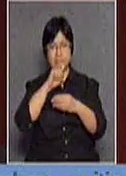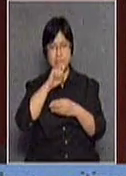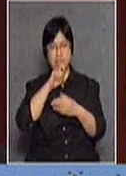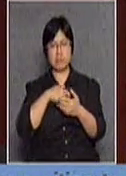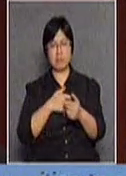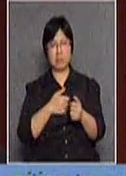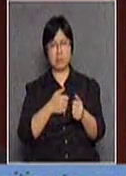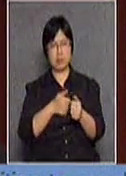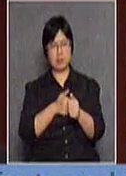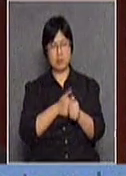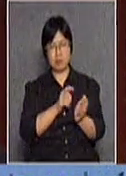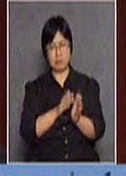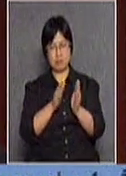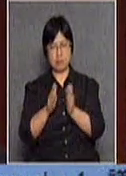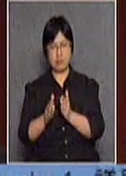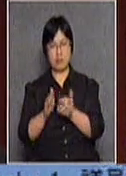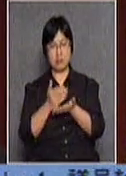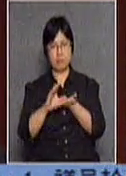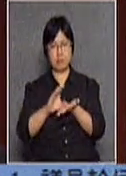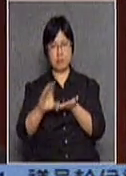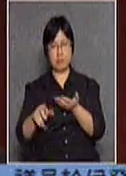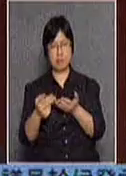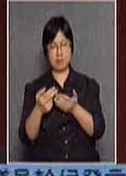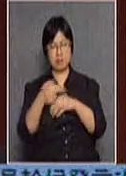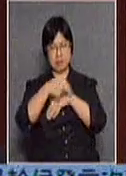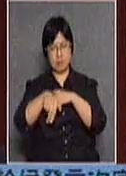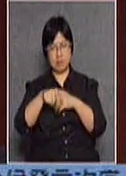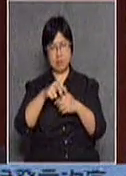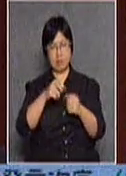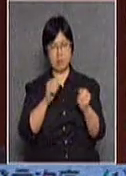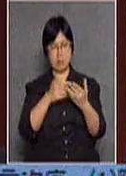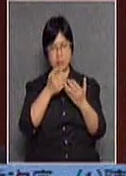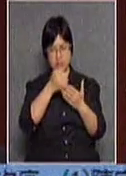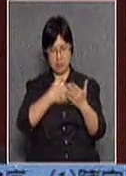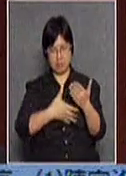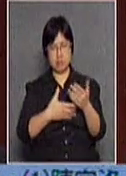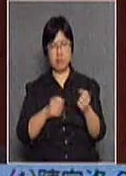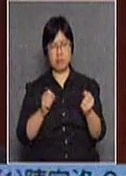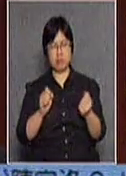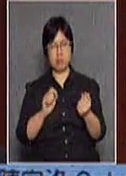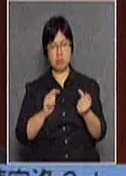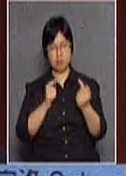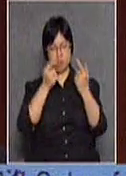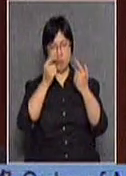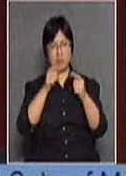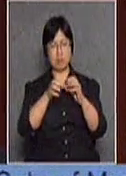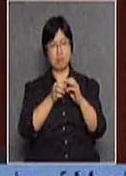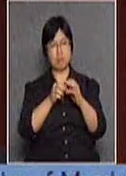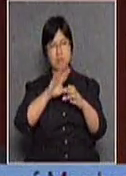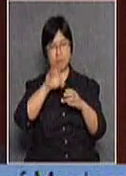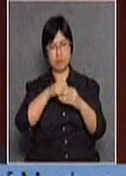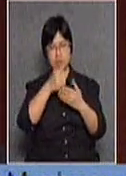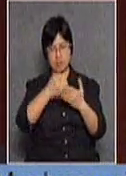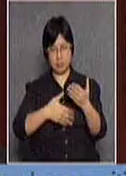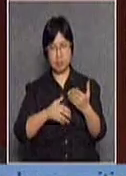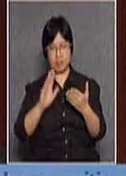我們處理撥款條例草案的議事規則，我們辯論有關的總目的時候，是可以